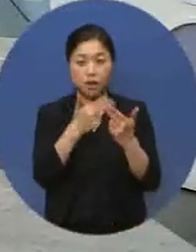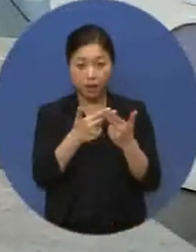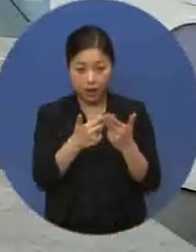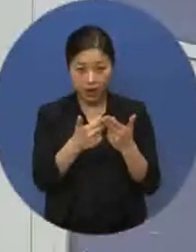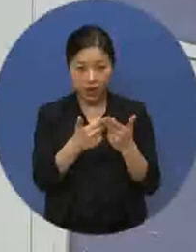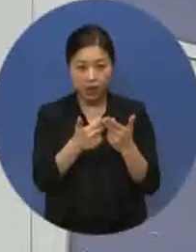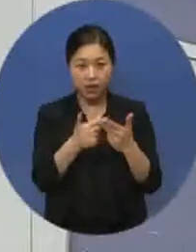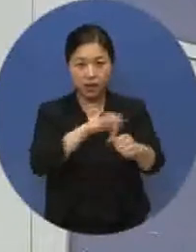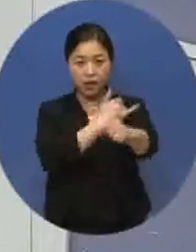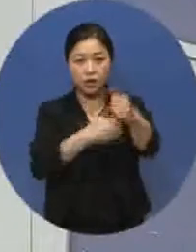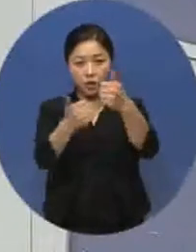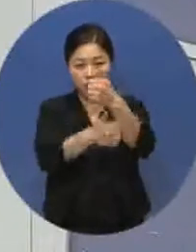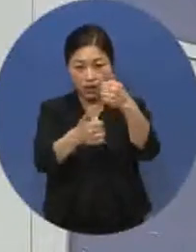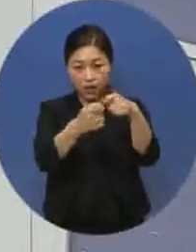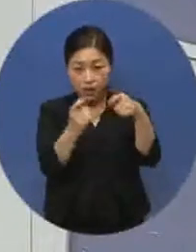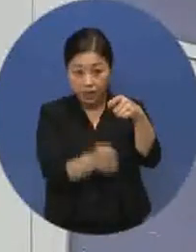산하에